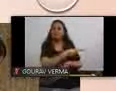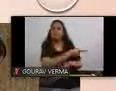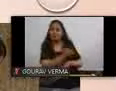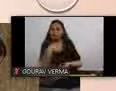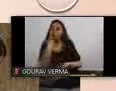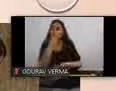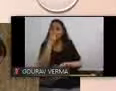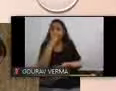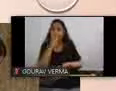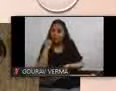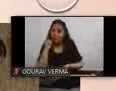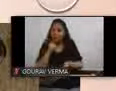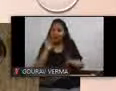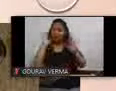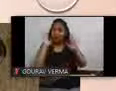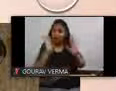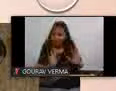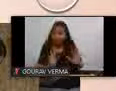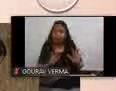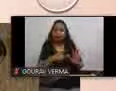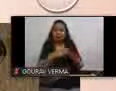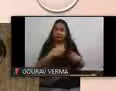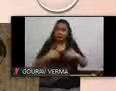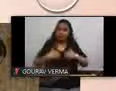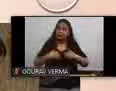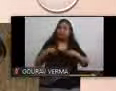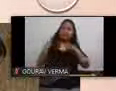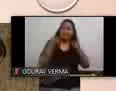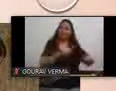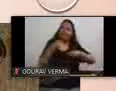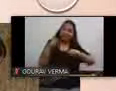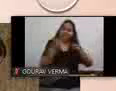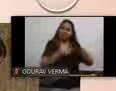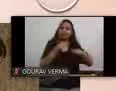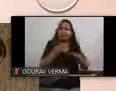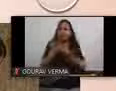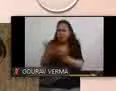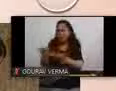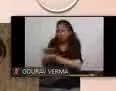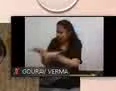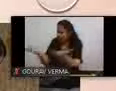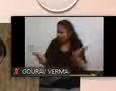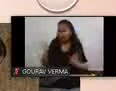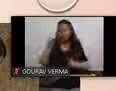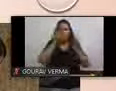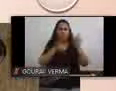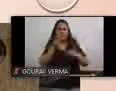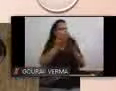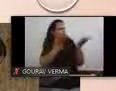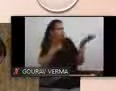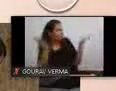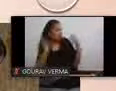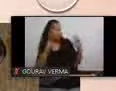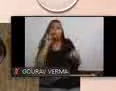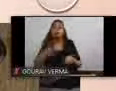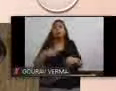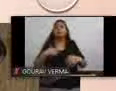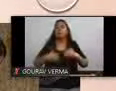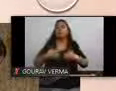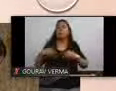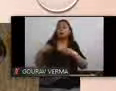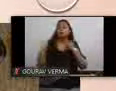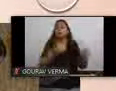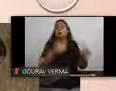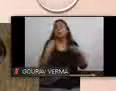their, making them interested in the objects and people around by through these experiences. Then